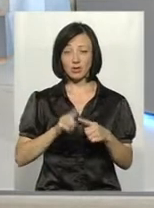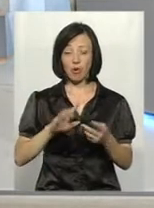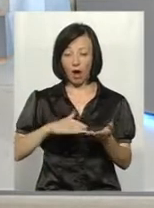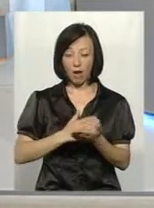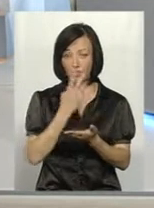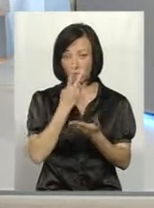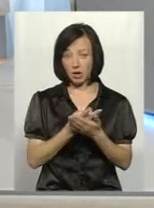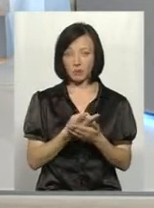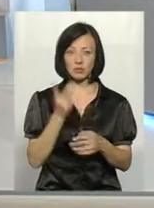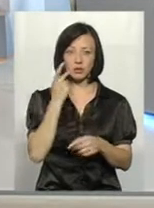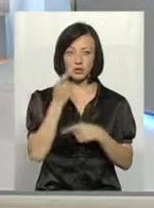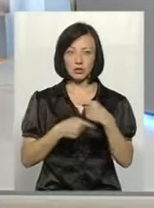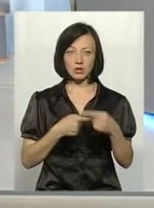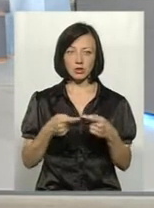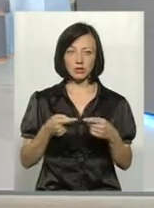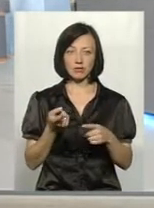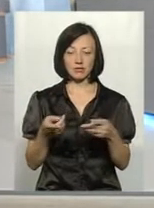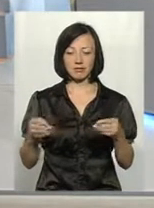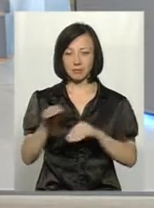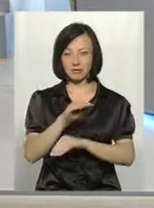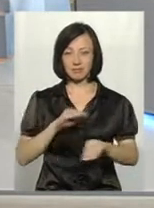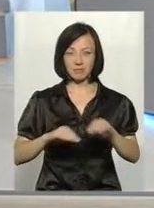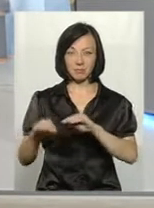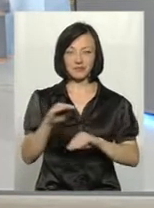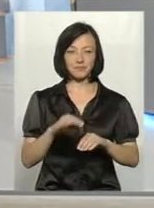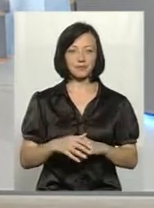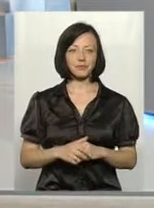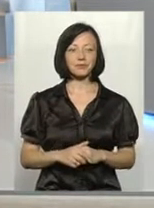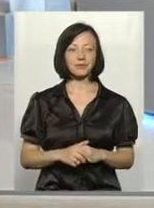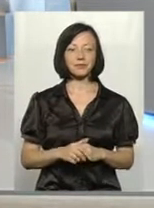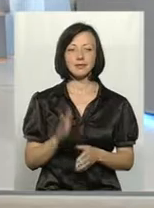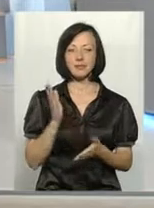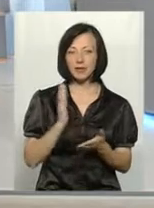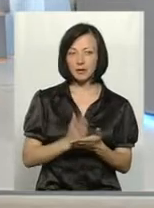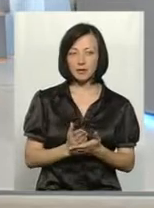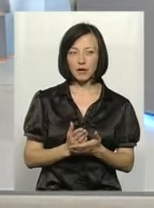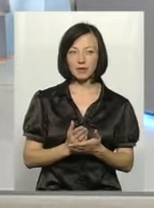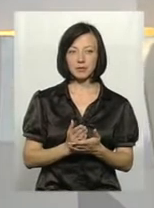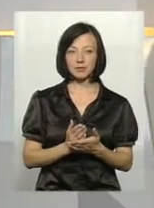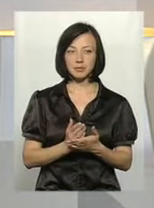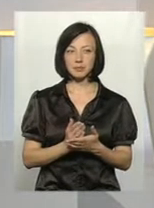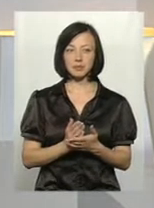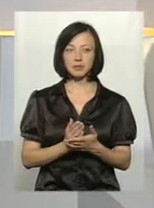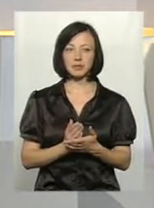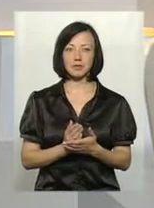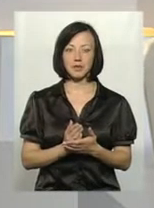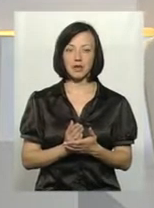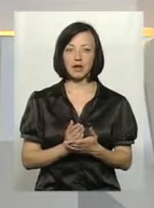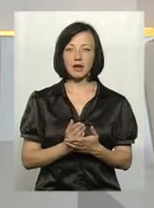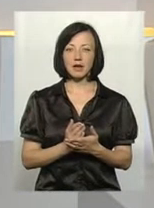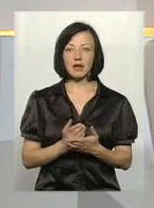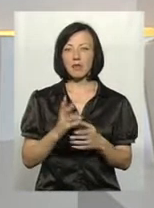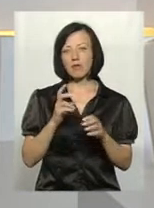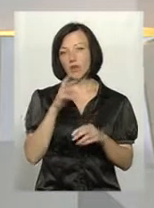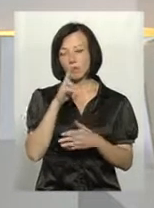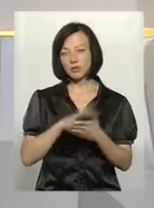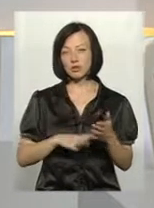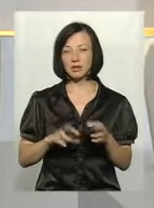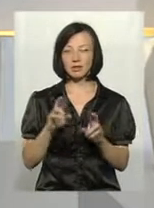бачать, вони нею постійно так рухають. Здавалося б, ми маємо ілюзію, маємо, ну, вибачте за таке, можливо, порівняння, не дуже